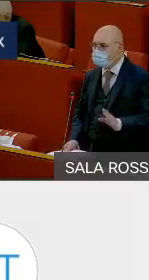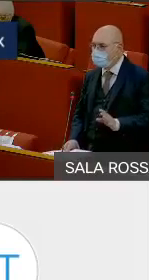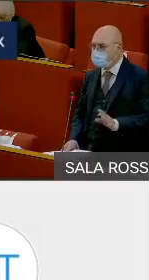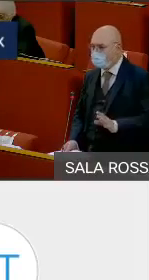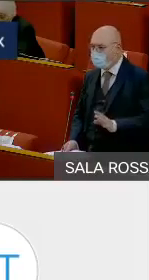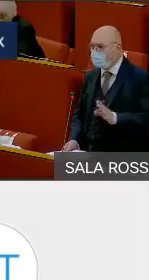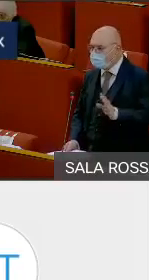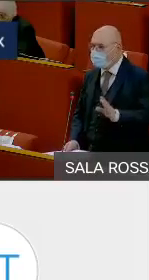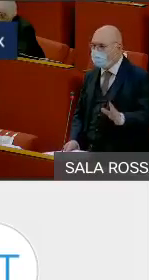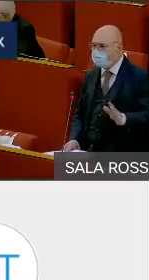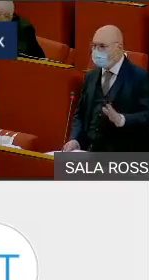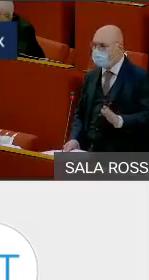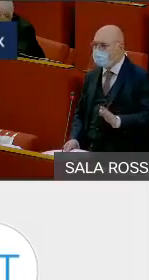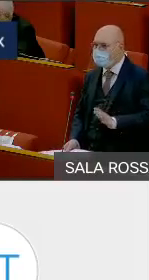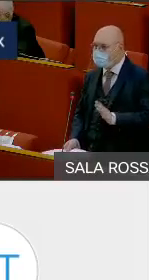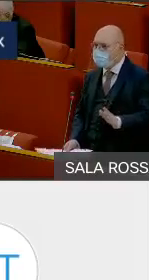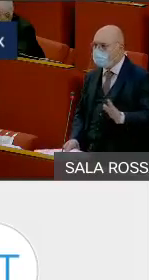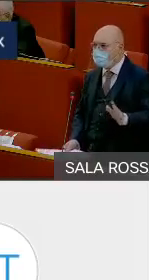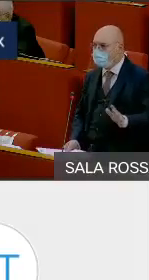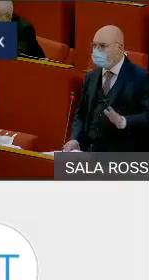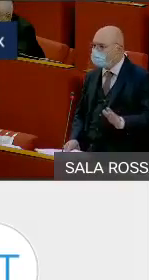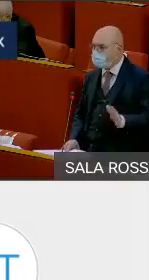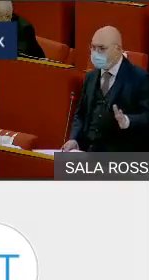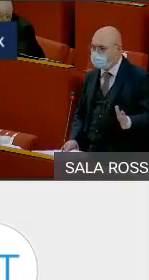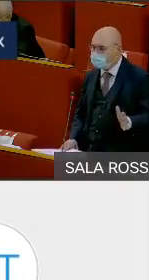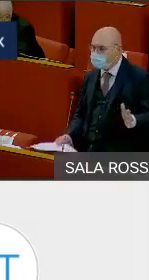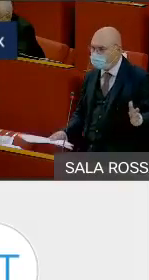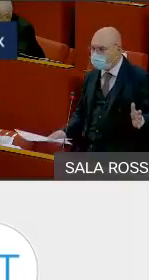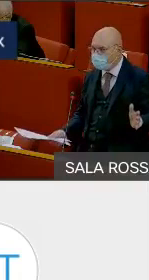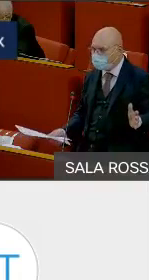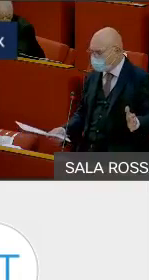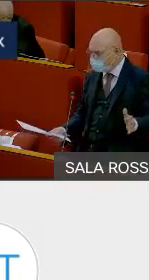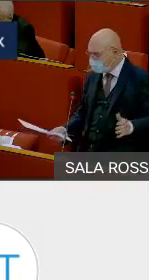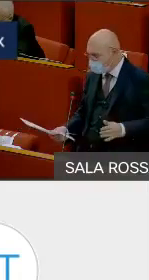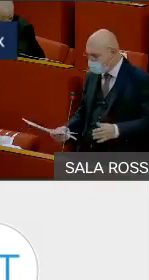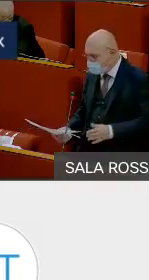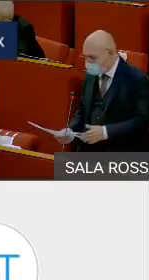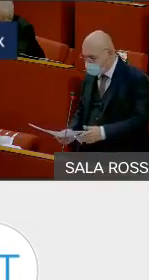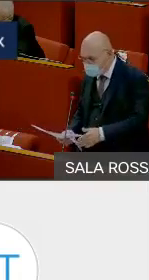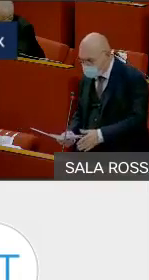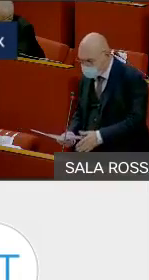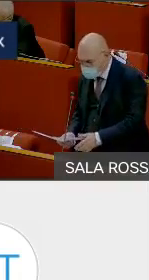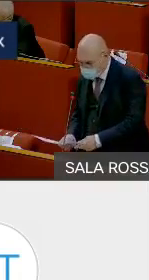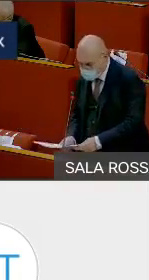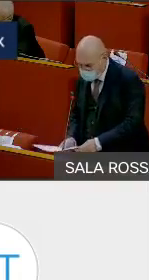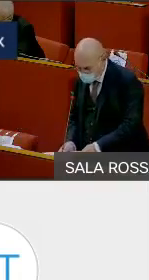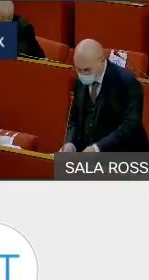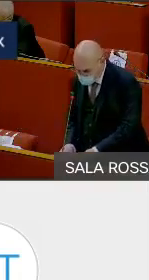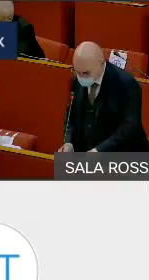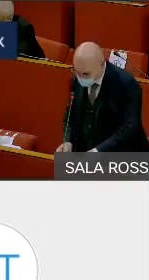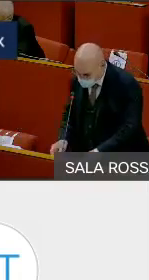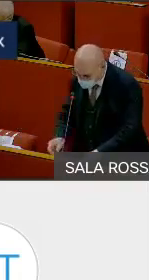assoluta del fatto che si mantiene il paesaggio sia data dal fatto che diventano spazi pubblici